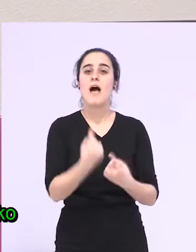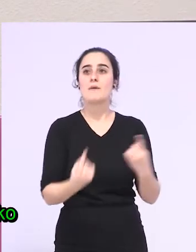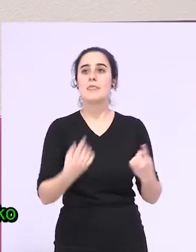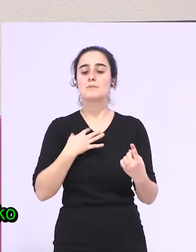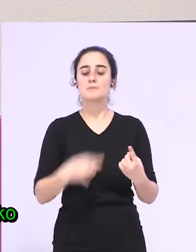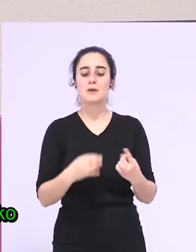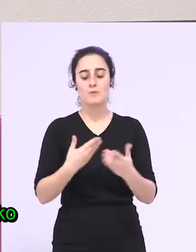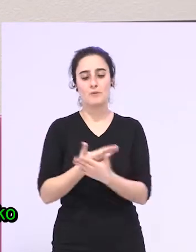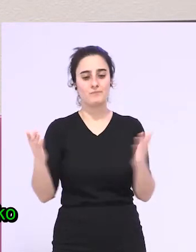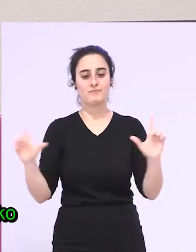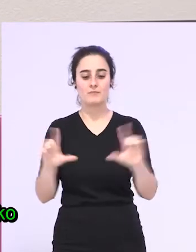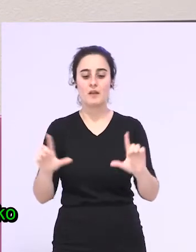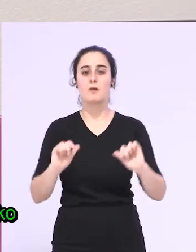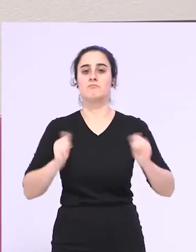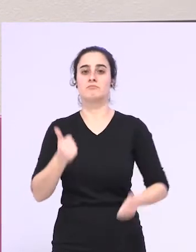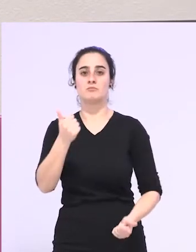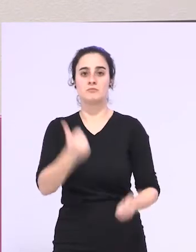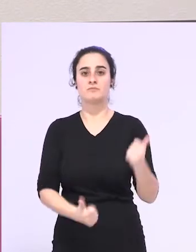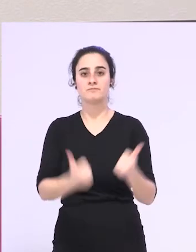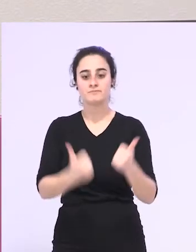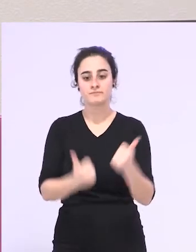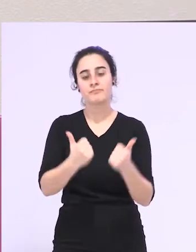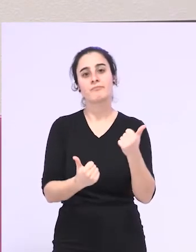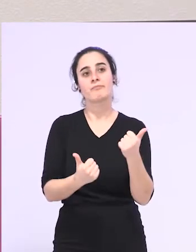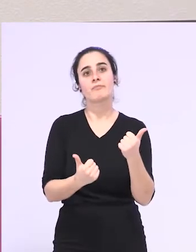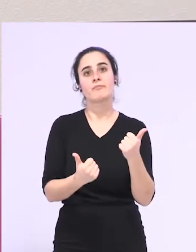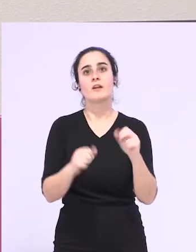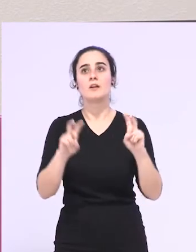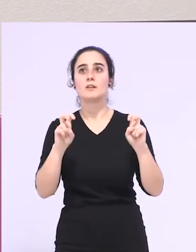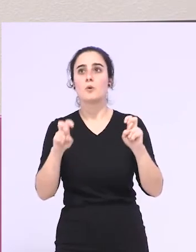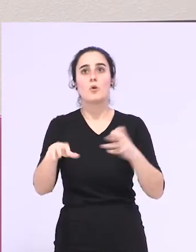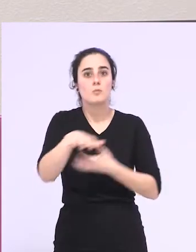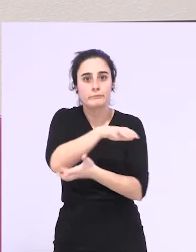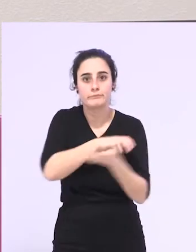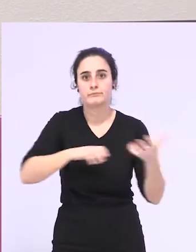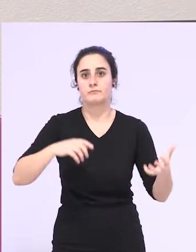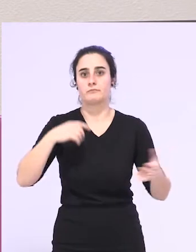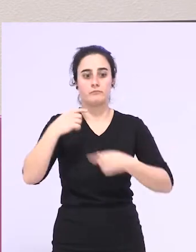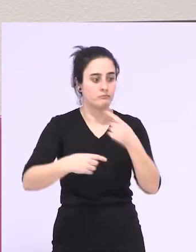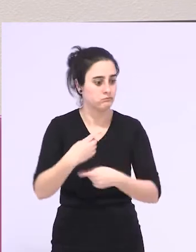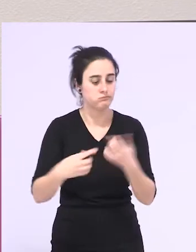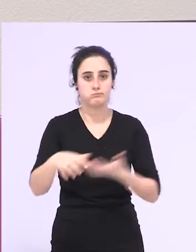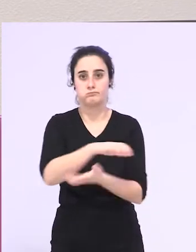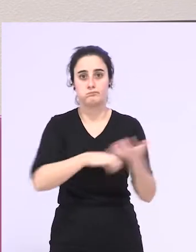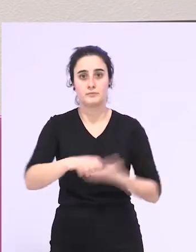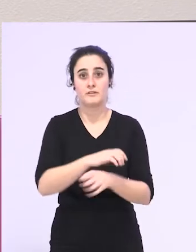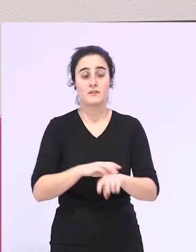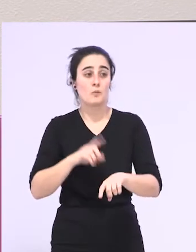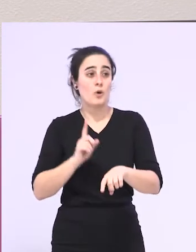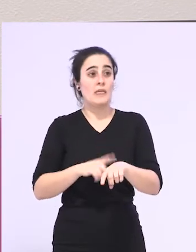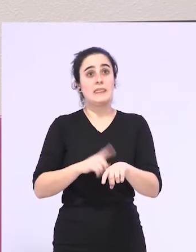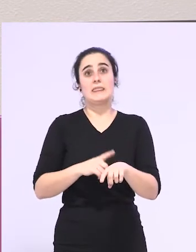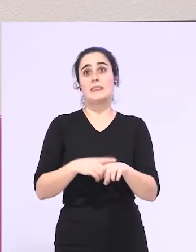komunikabideak askotan sartzen direlako lehia horretan horrelako zurrunbilo batean eta bere denborak ez datuzelako oso